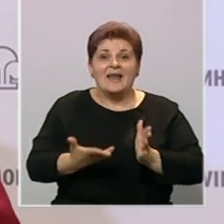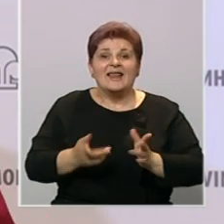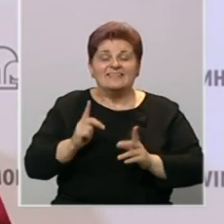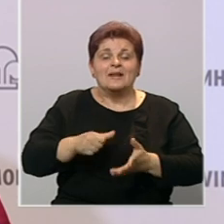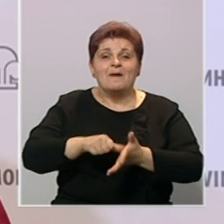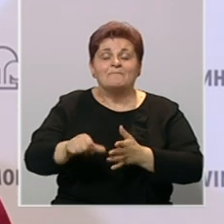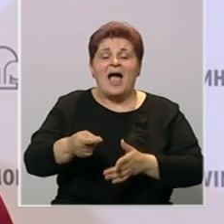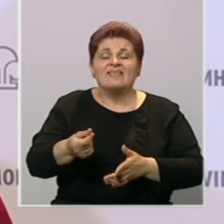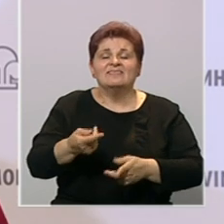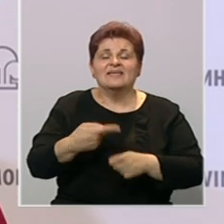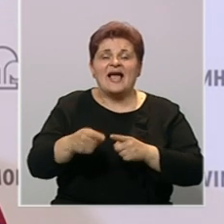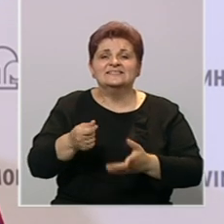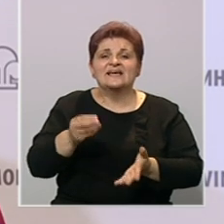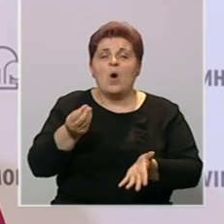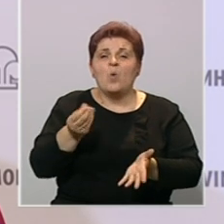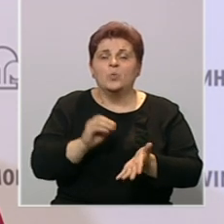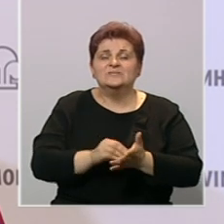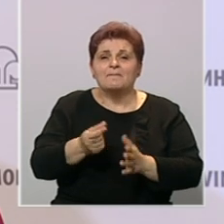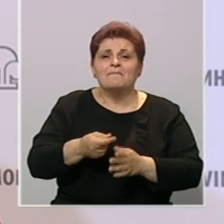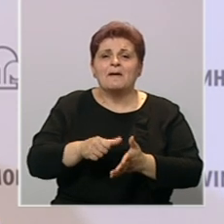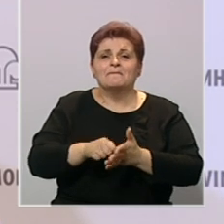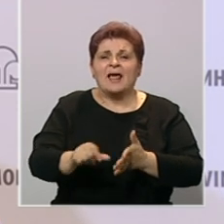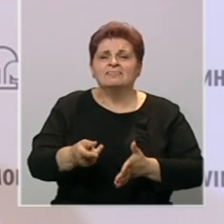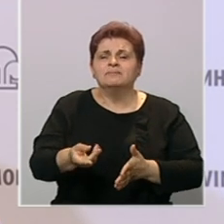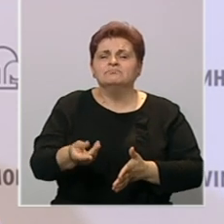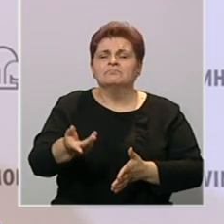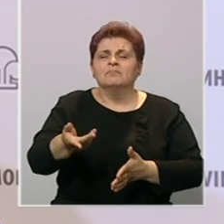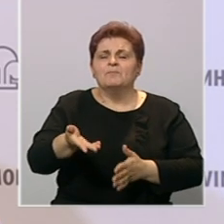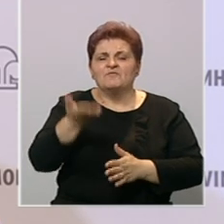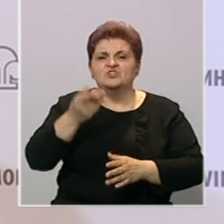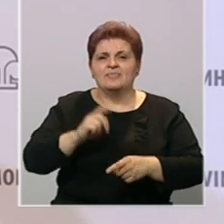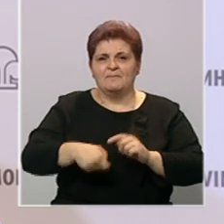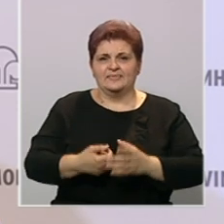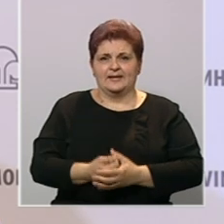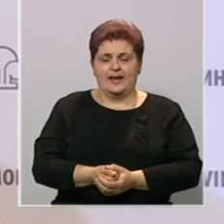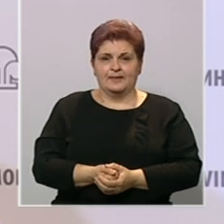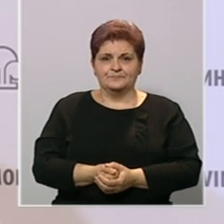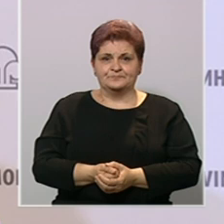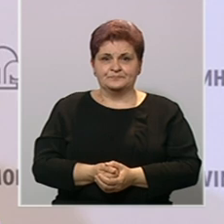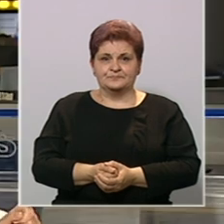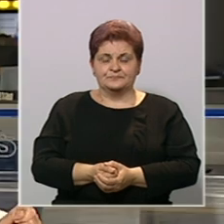razlika u cijeni i treba platiti povećanje materijala.